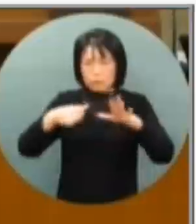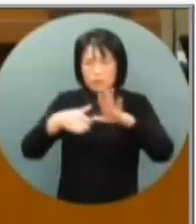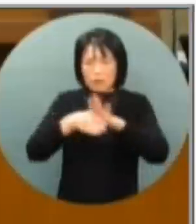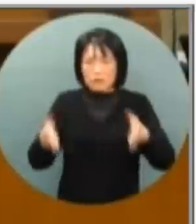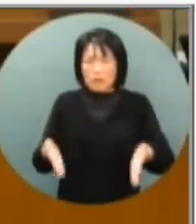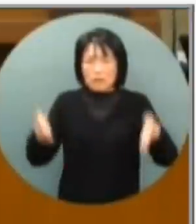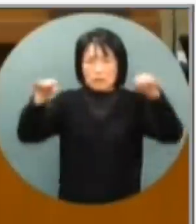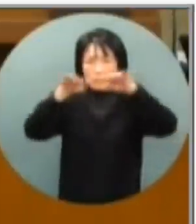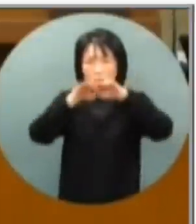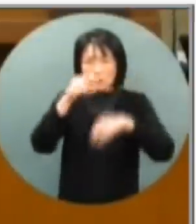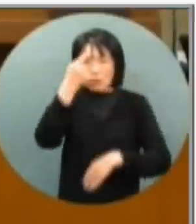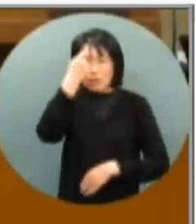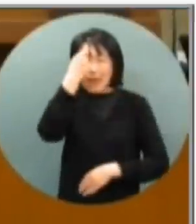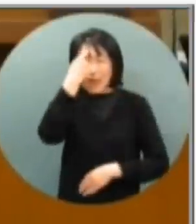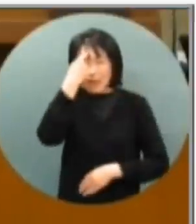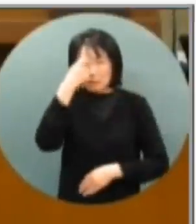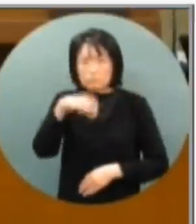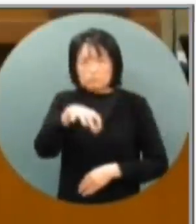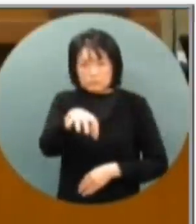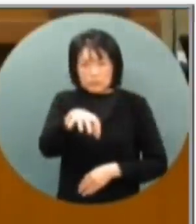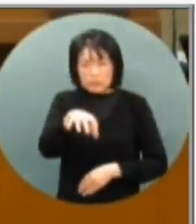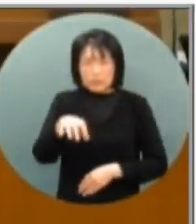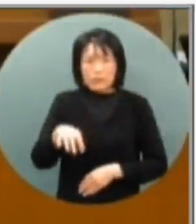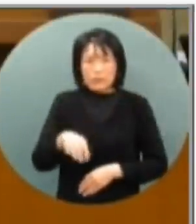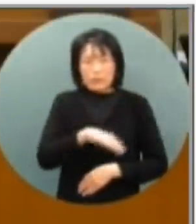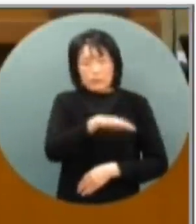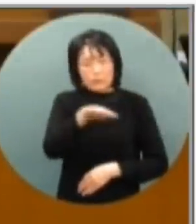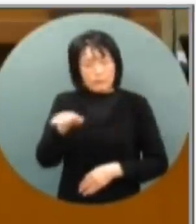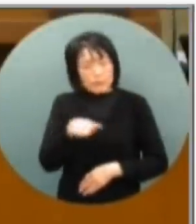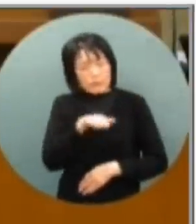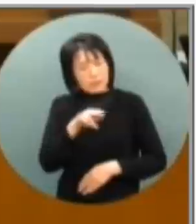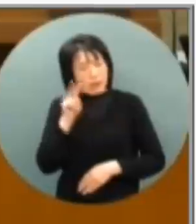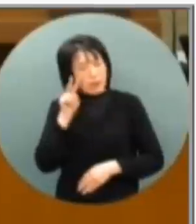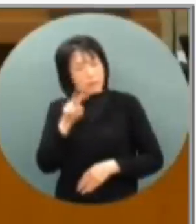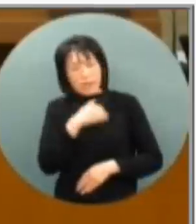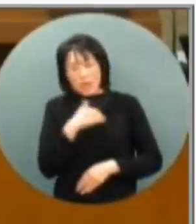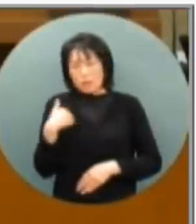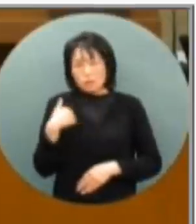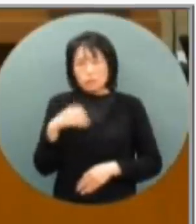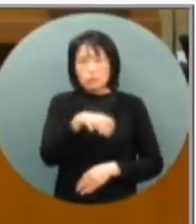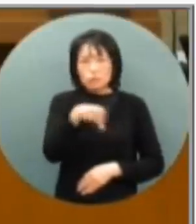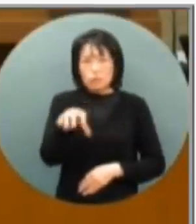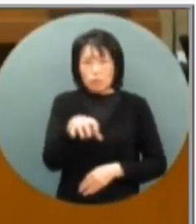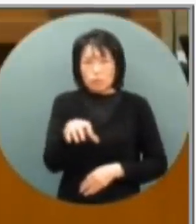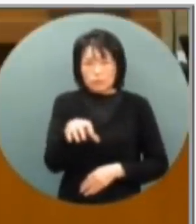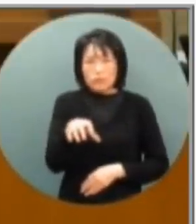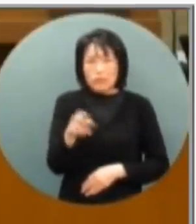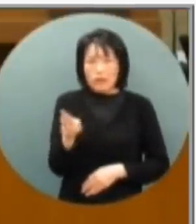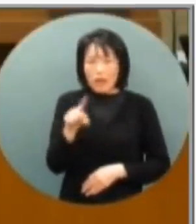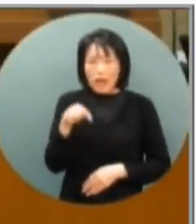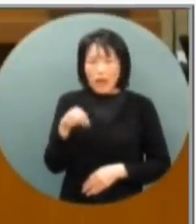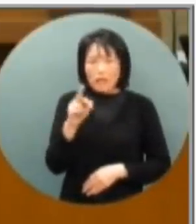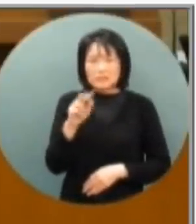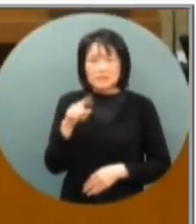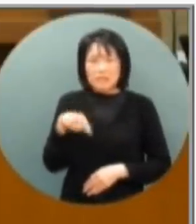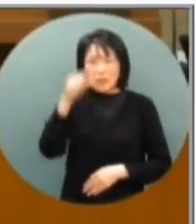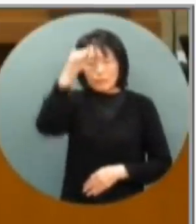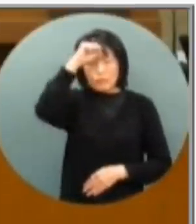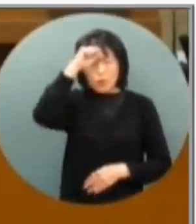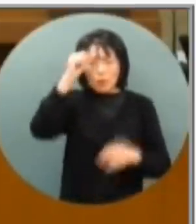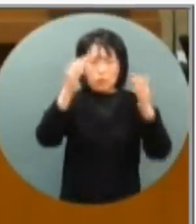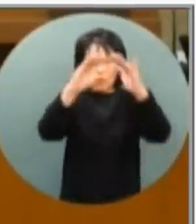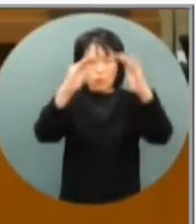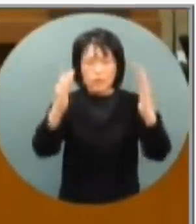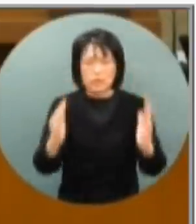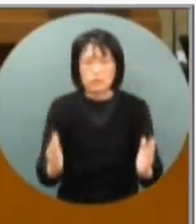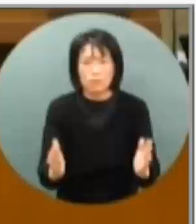で、誰しもがあの目にする、ところにそのハンセン病の、反省の碑を立てさせていただく